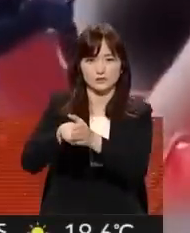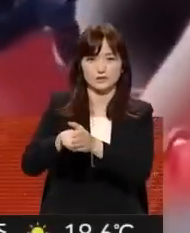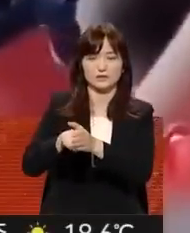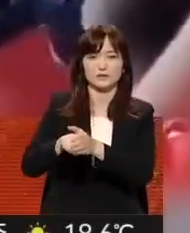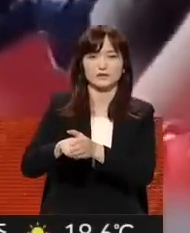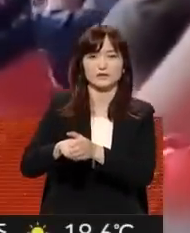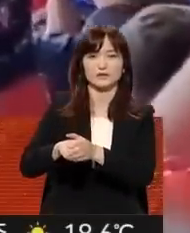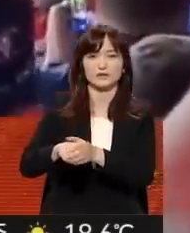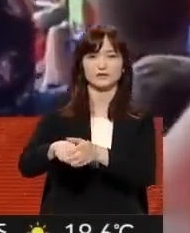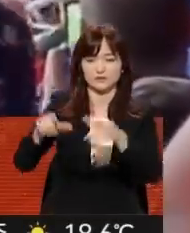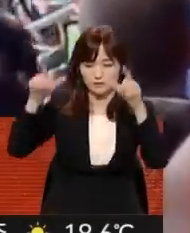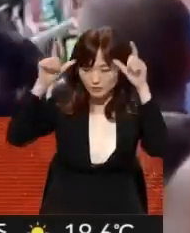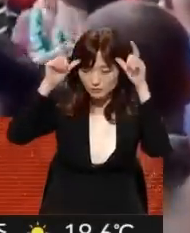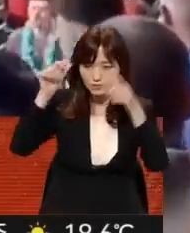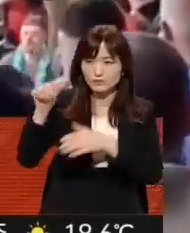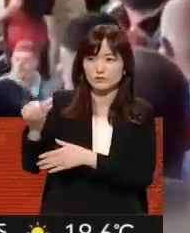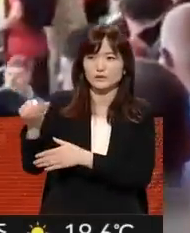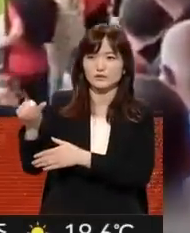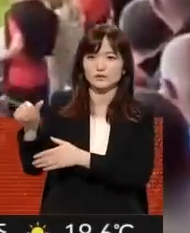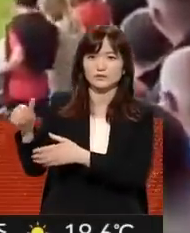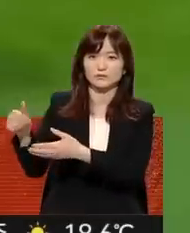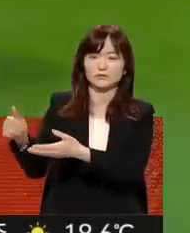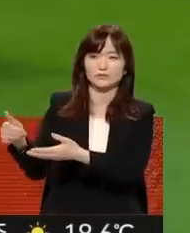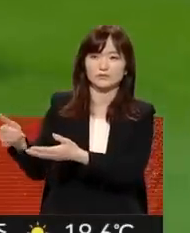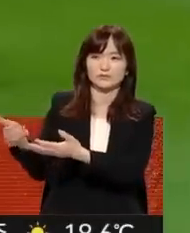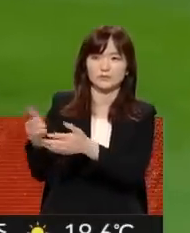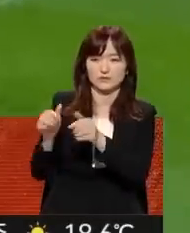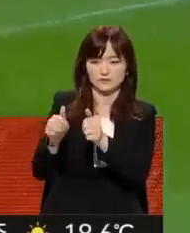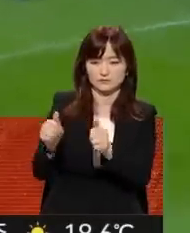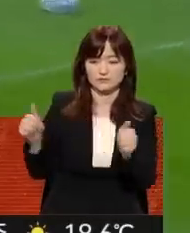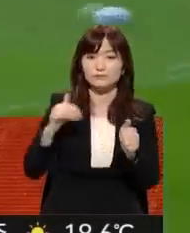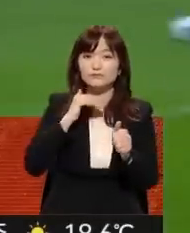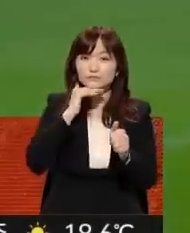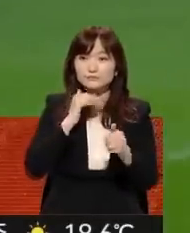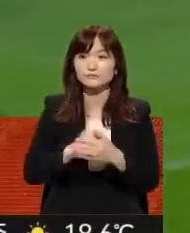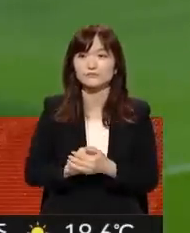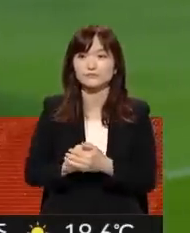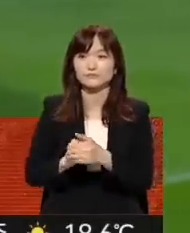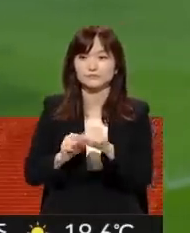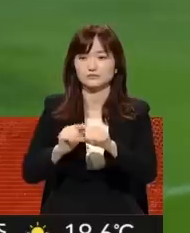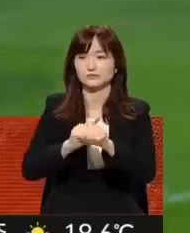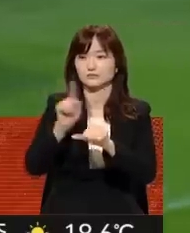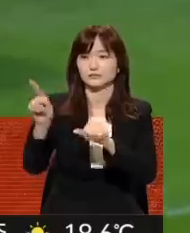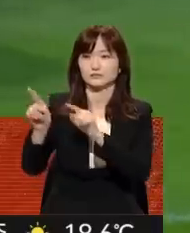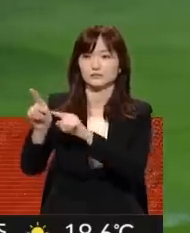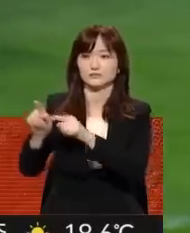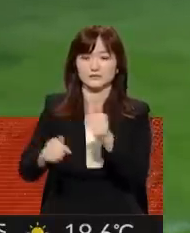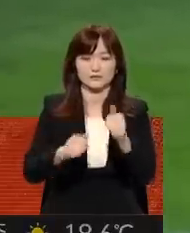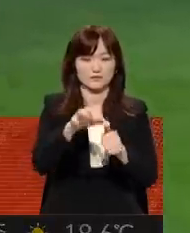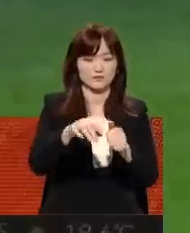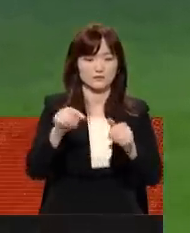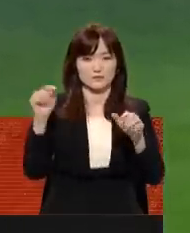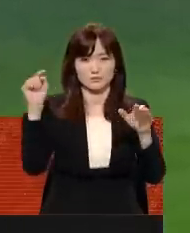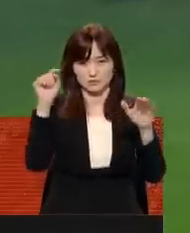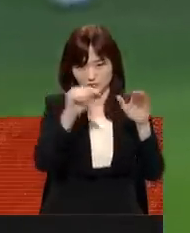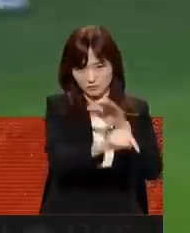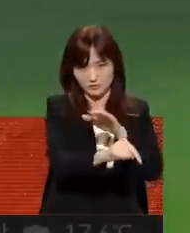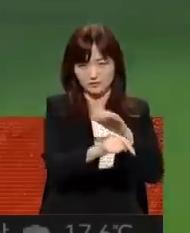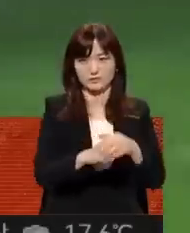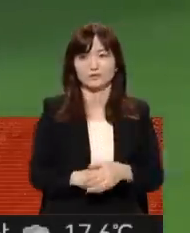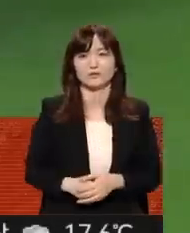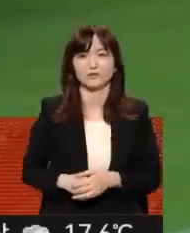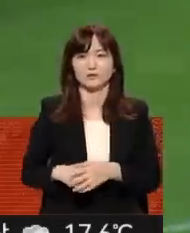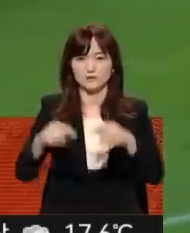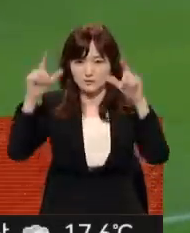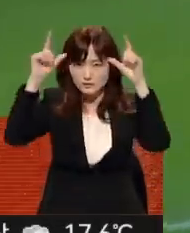총 5마리가 경기장 안에 대기하고 있었습니다. 그런데 그중에서 한 마리 소가 저렇게 경기장 안으로 난입을 했던 거죠. 다행히 이